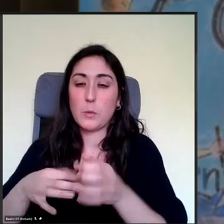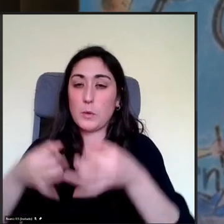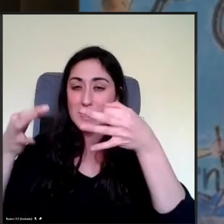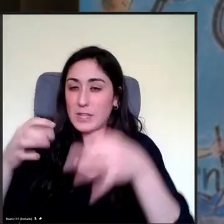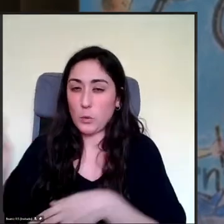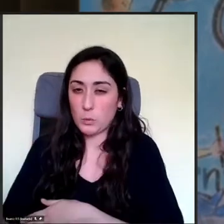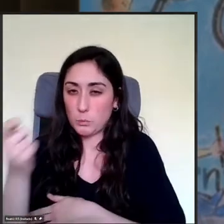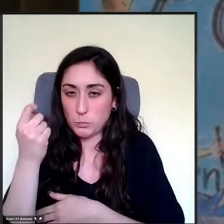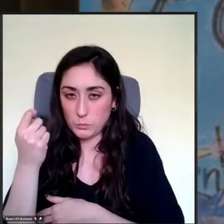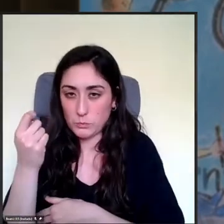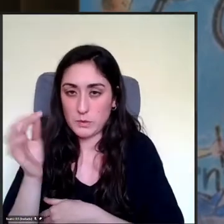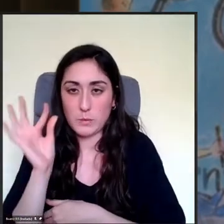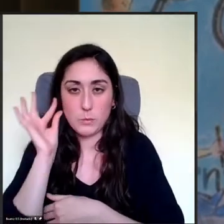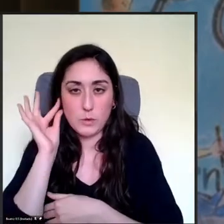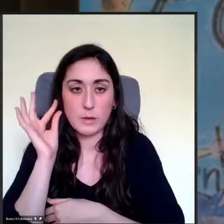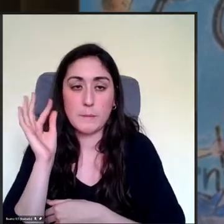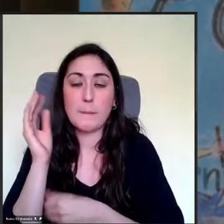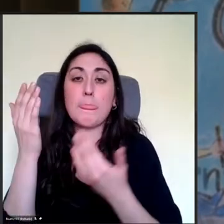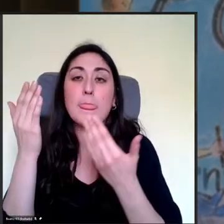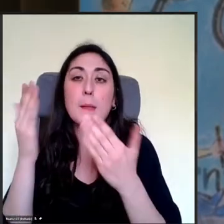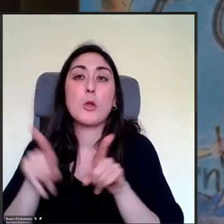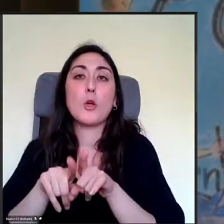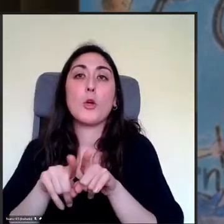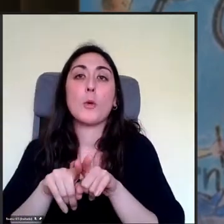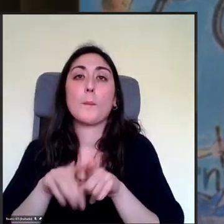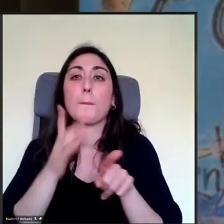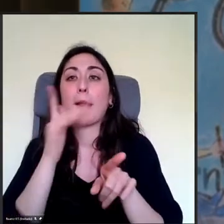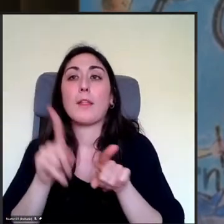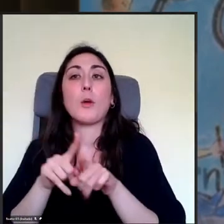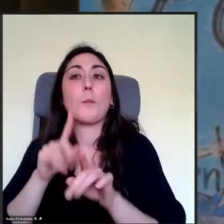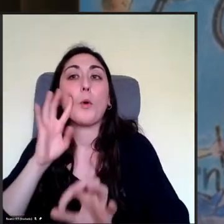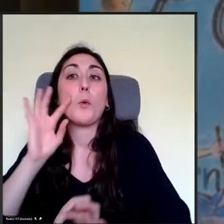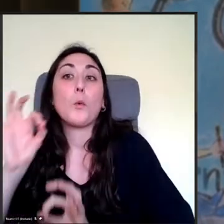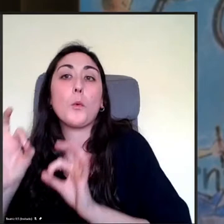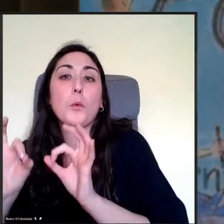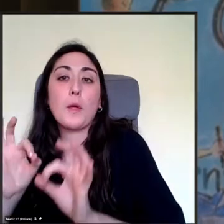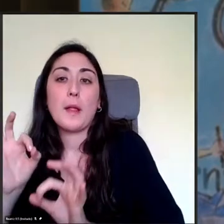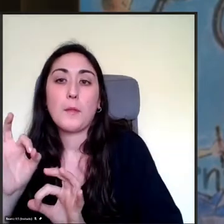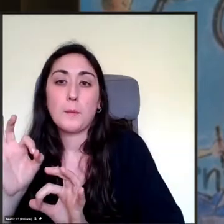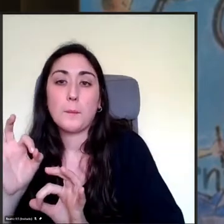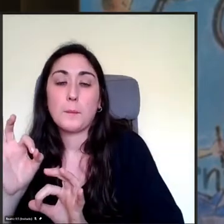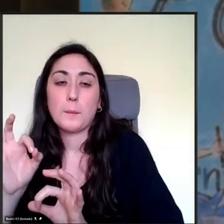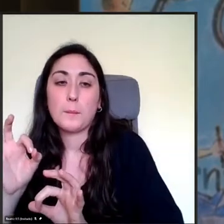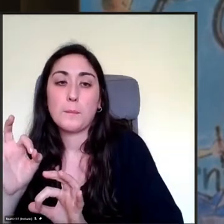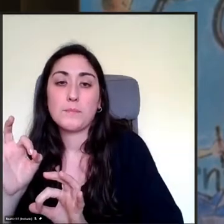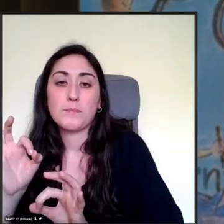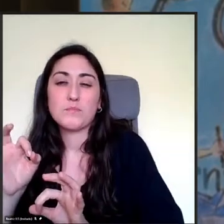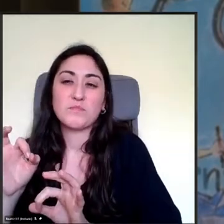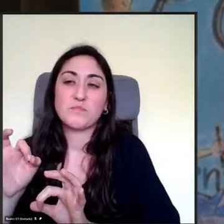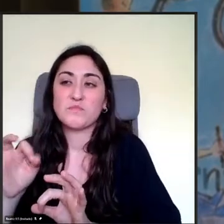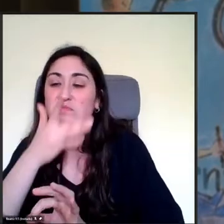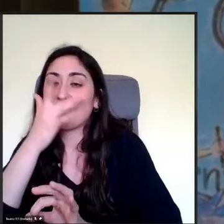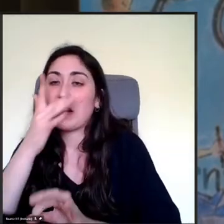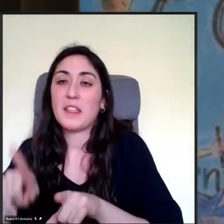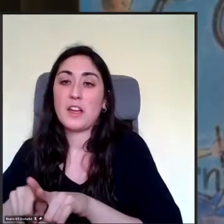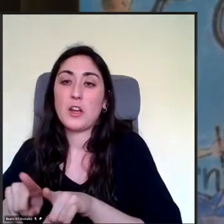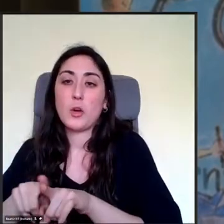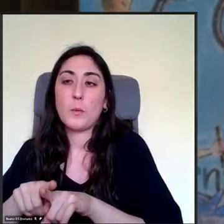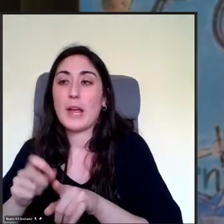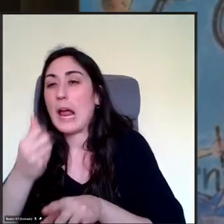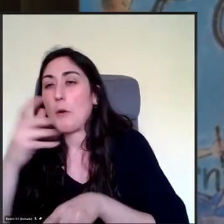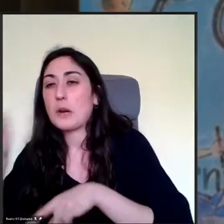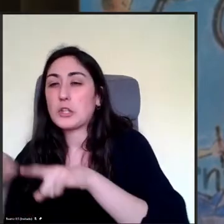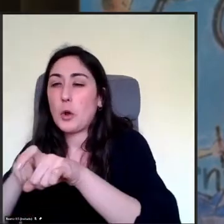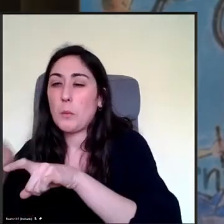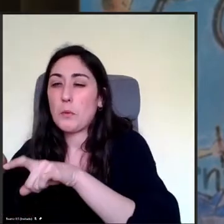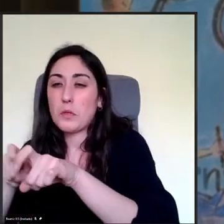aquesta prudència a l'hora d'assumir reptes, a d'assumir riscos, deixa fora d'algunes opcions